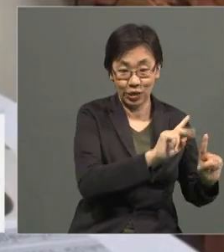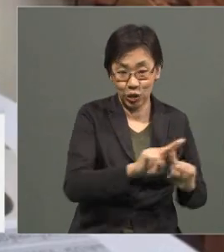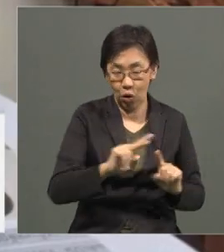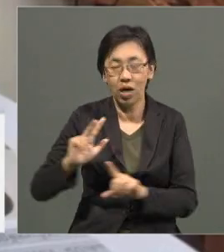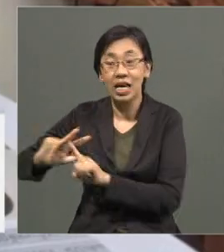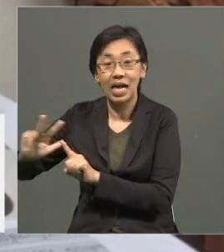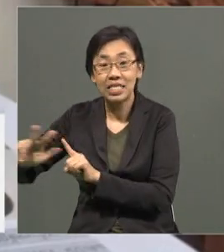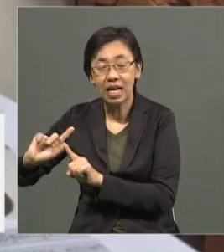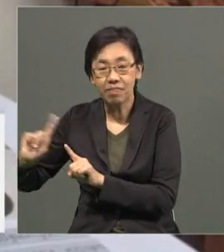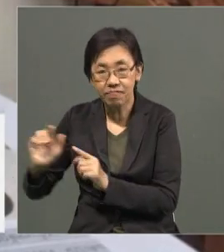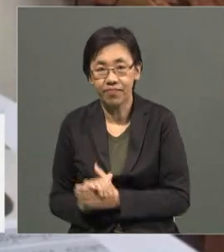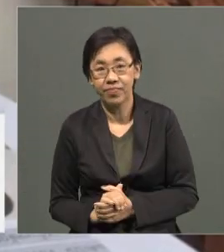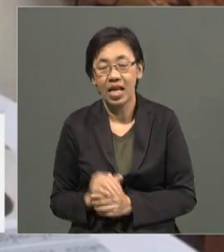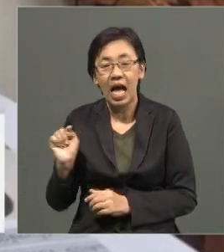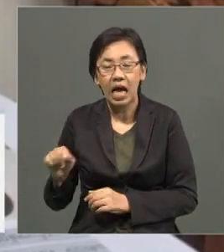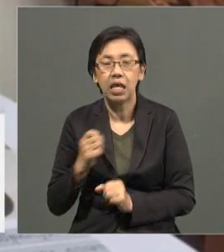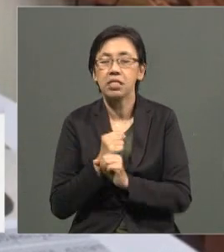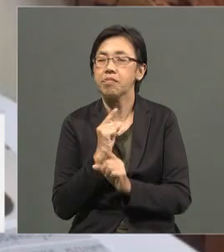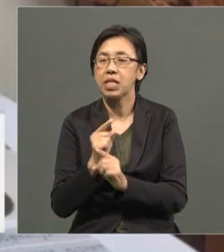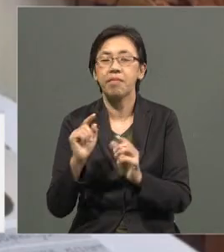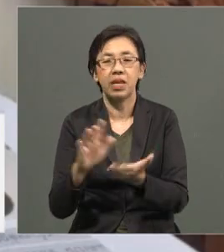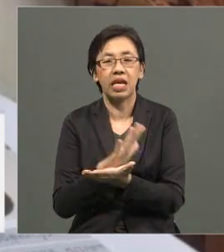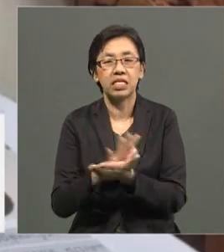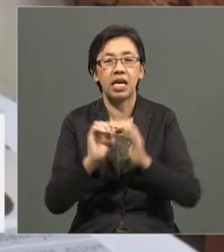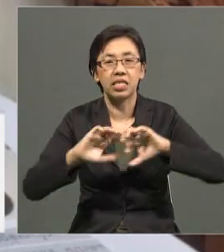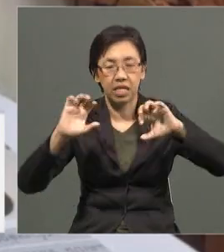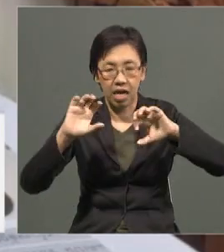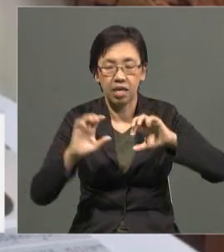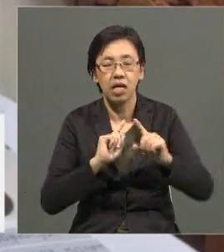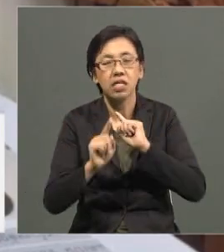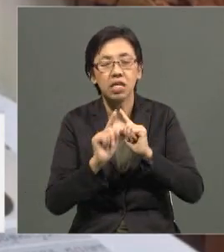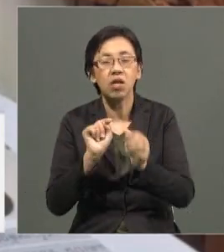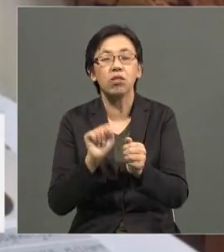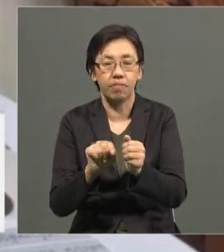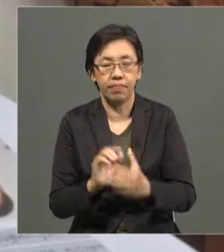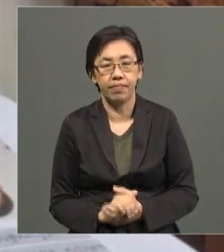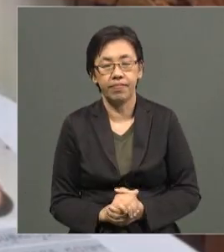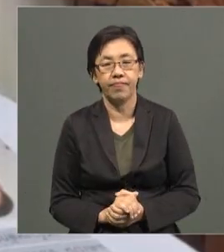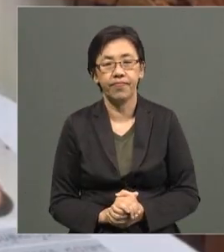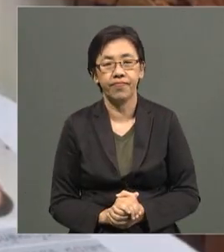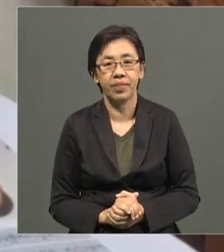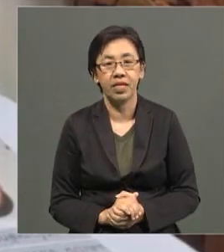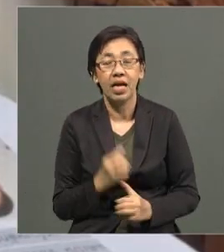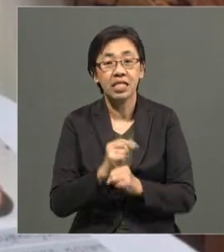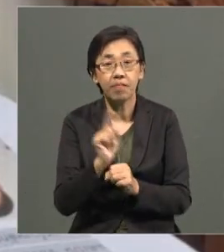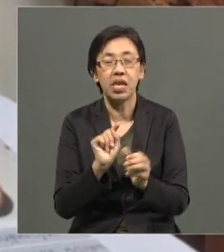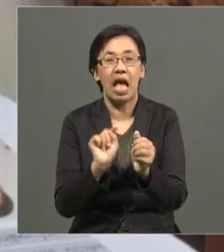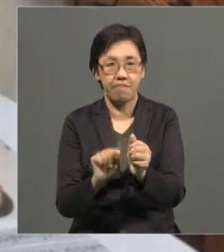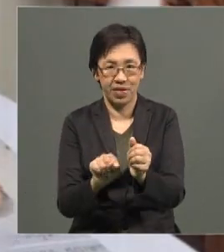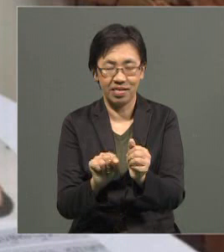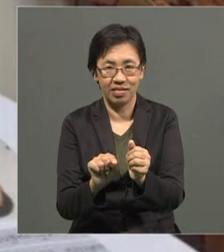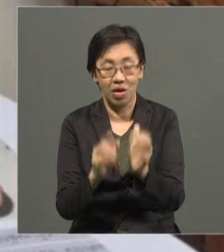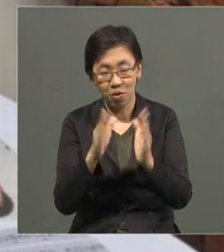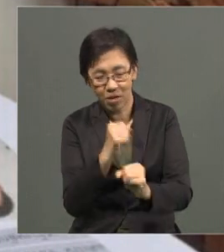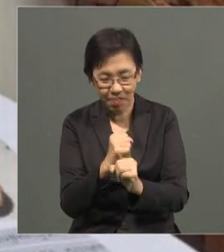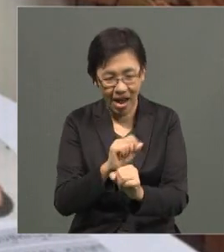ภาษากฎหมายเ้าเรียกว่าพินัยกรรมทำเป็นเอกสารฝ่ายเมืองแปลว่าอะไรจัดทำที่อำเภอมีเจ้า